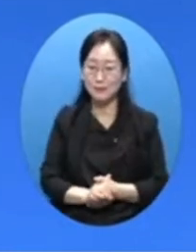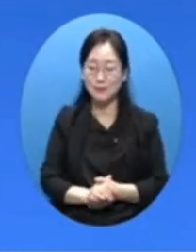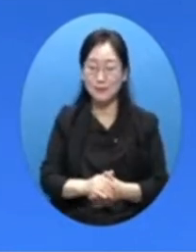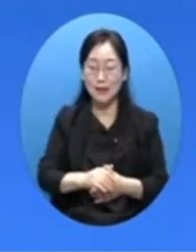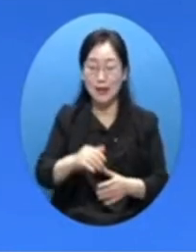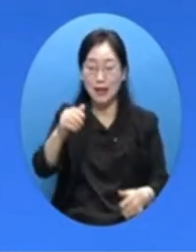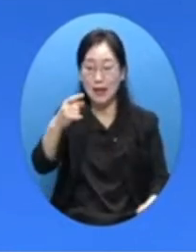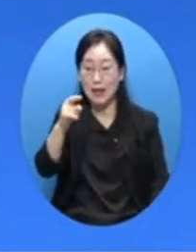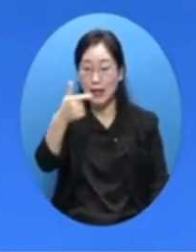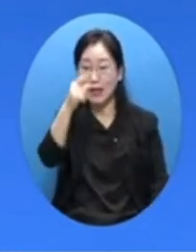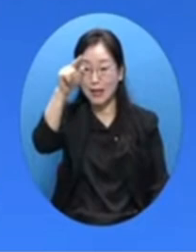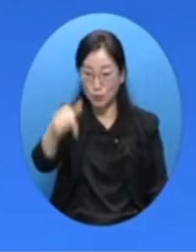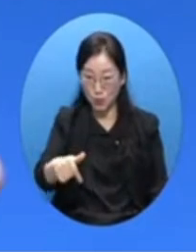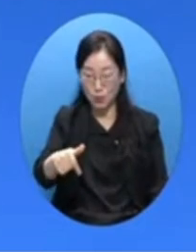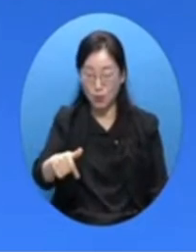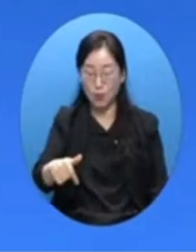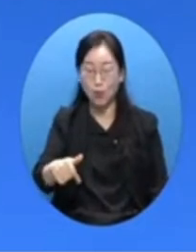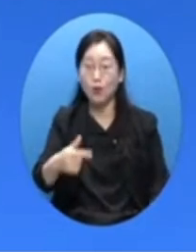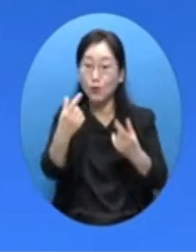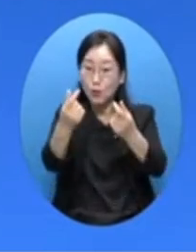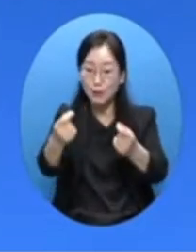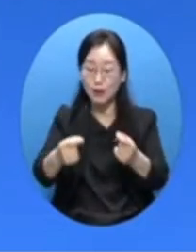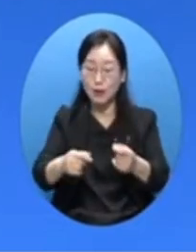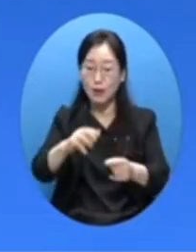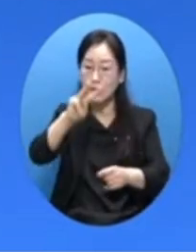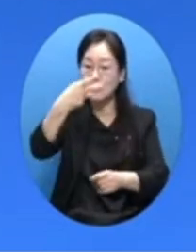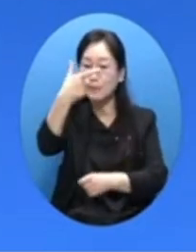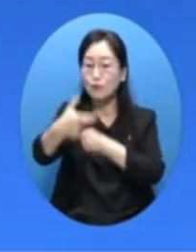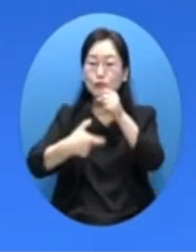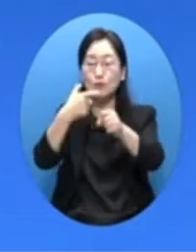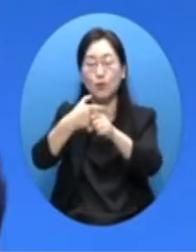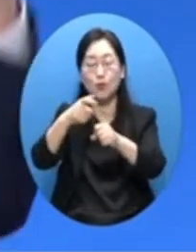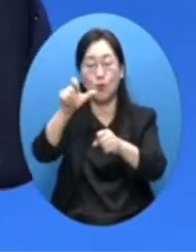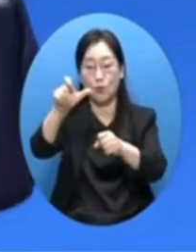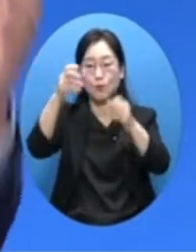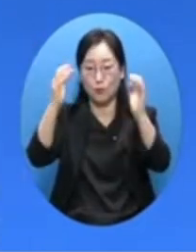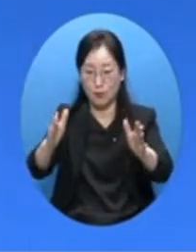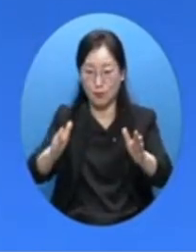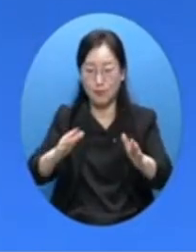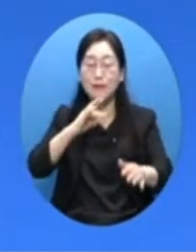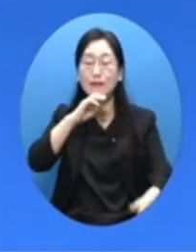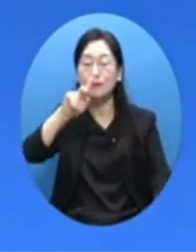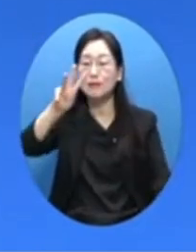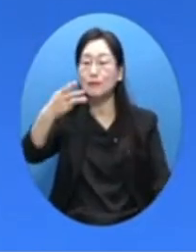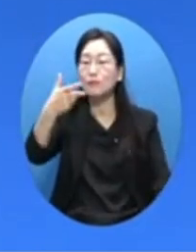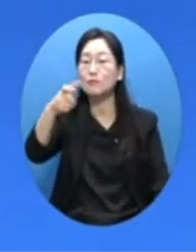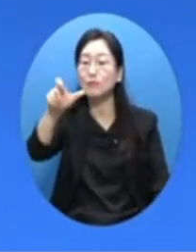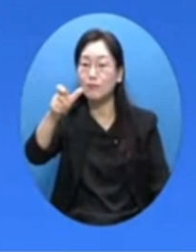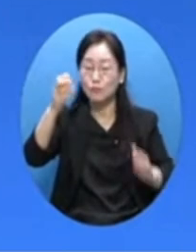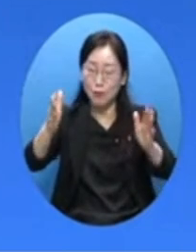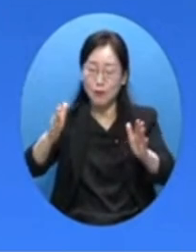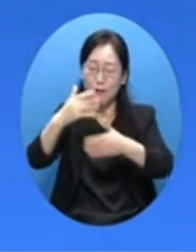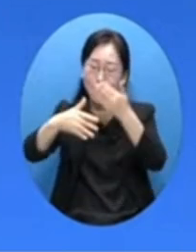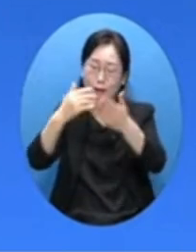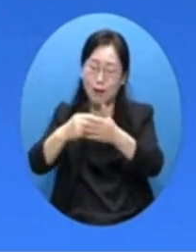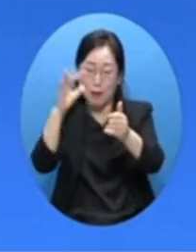그 같은 삶을 살았습니다. 365년을 살았는데 하나님이 보에 심히 좋았더라. 얼마나